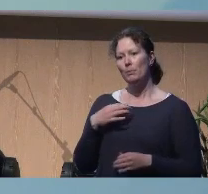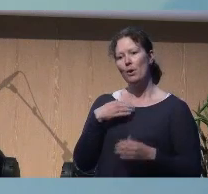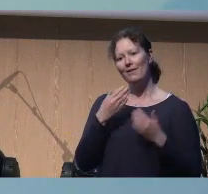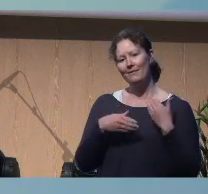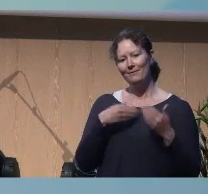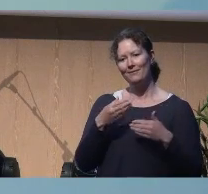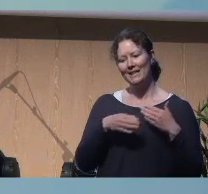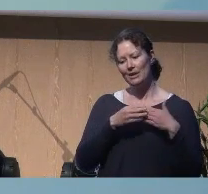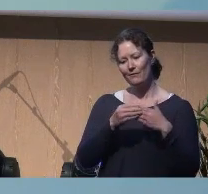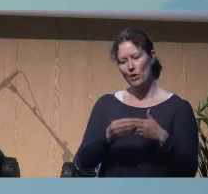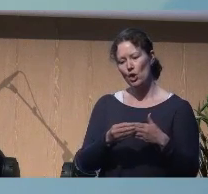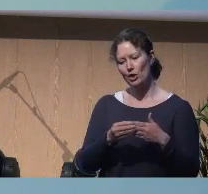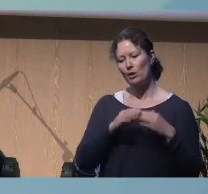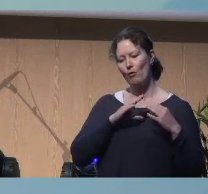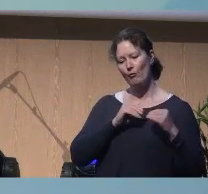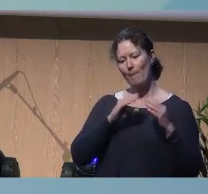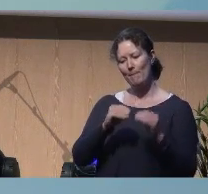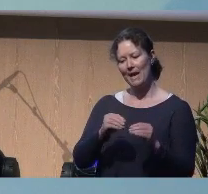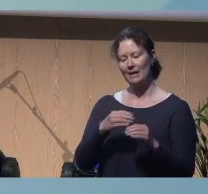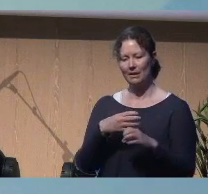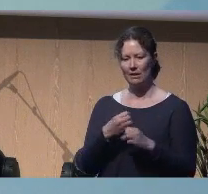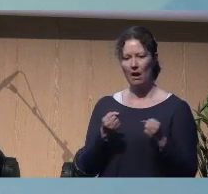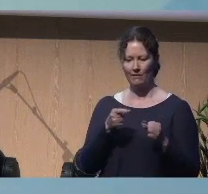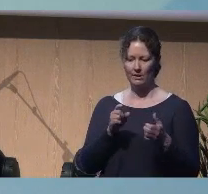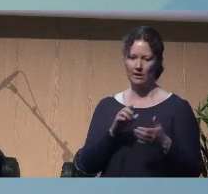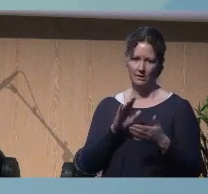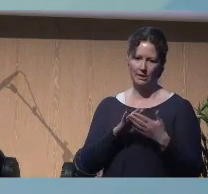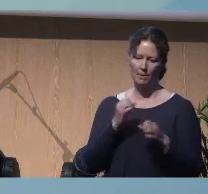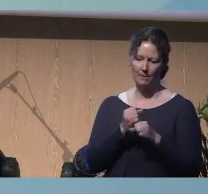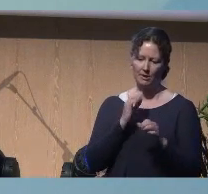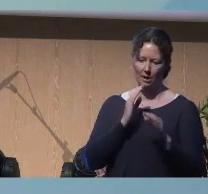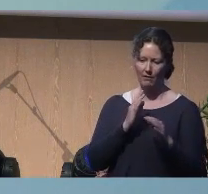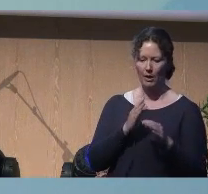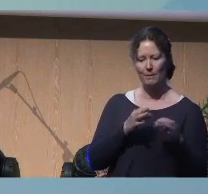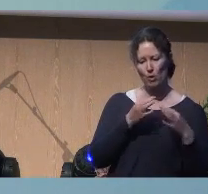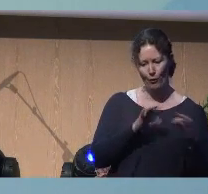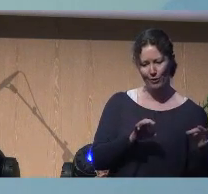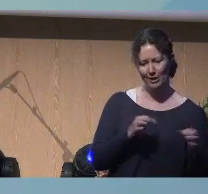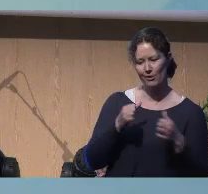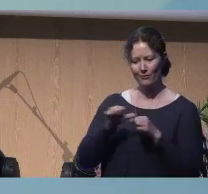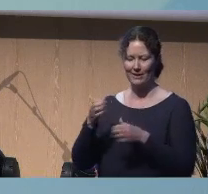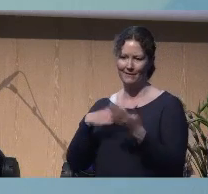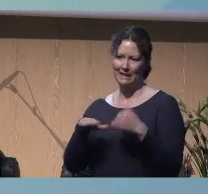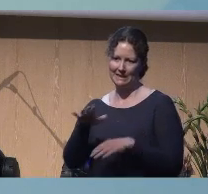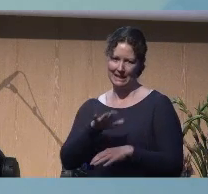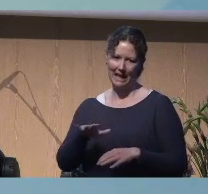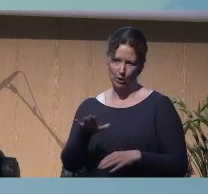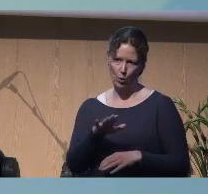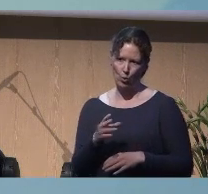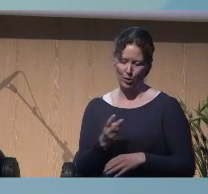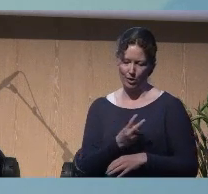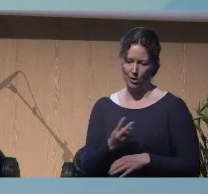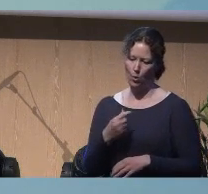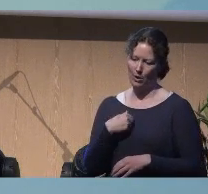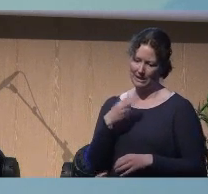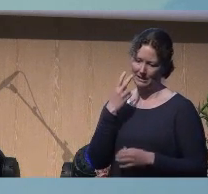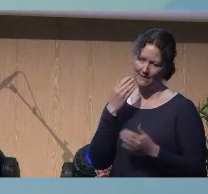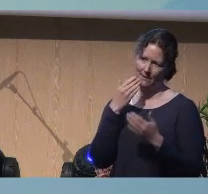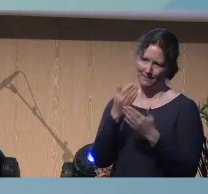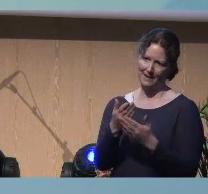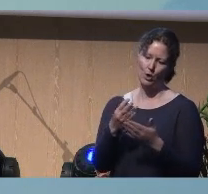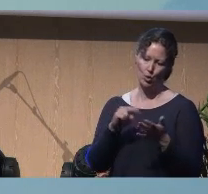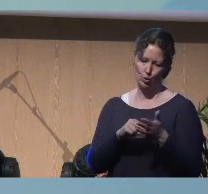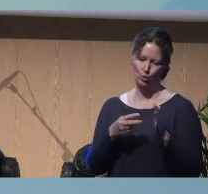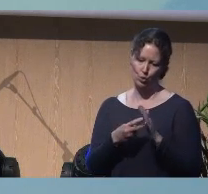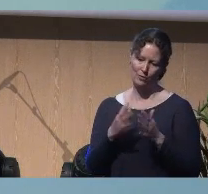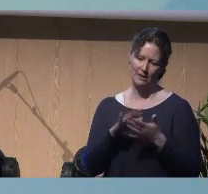videreføring og forbedring av samarbeidsavtalen mellom det offentlige og frivillig sektor, og jeg ser fram til konstruktivt